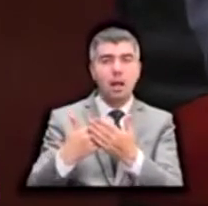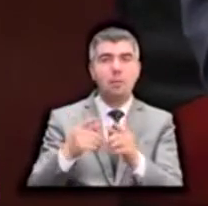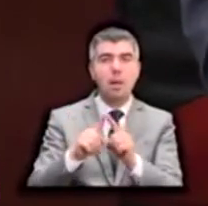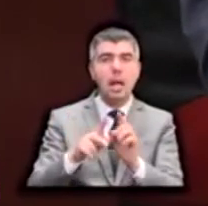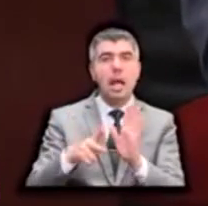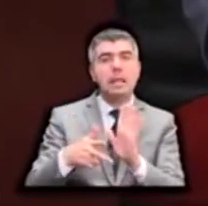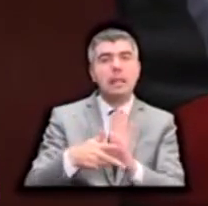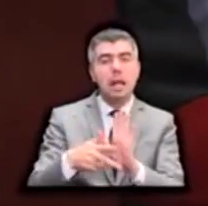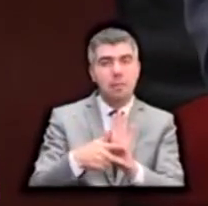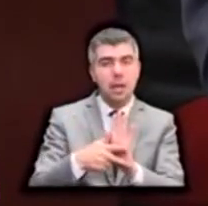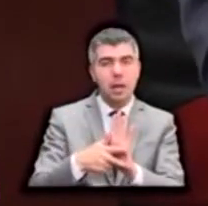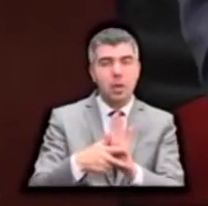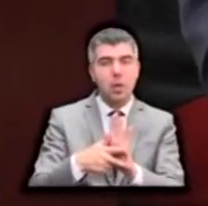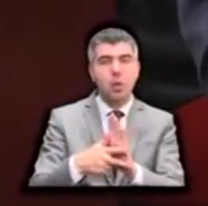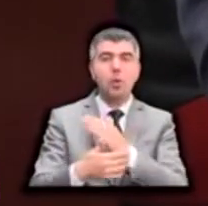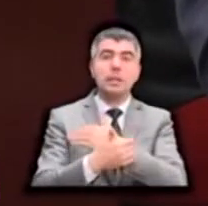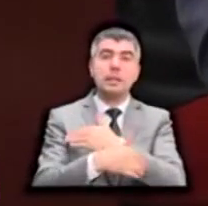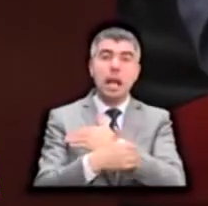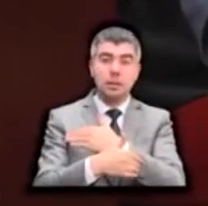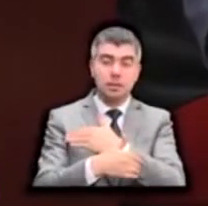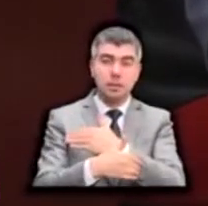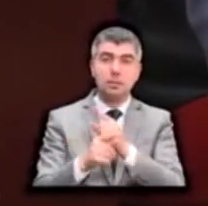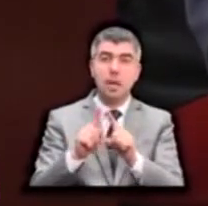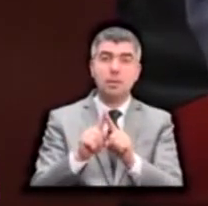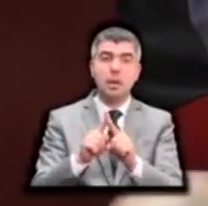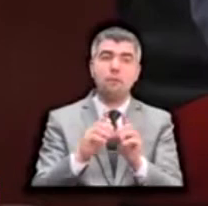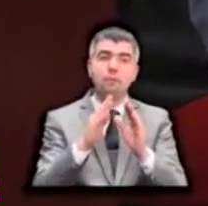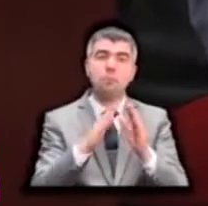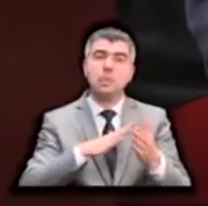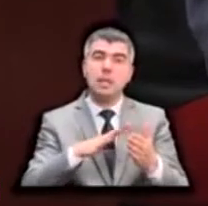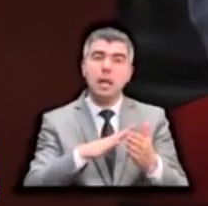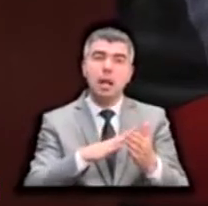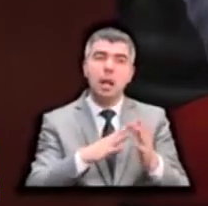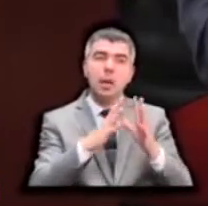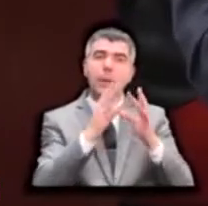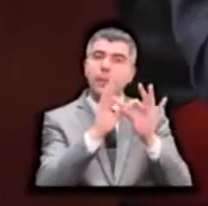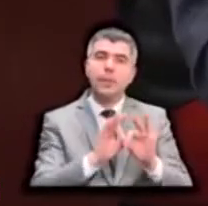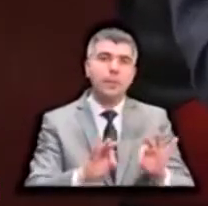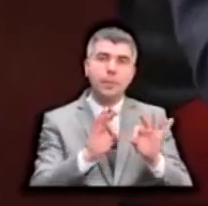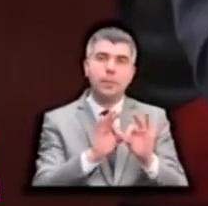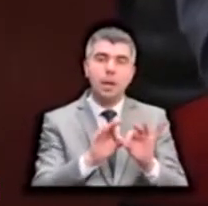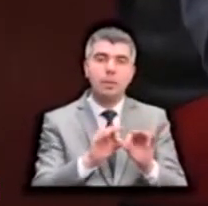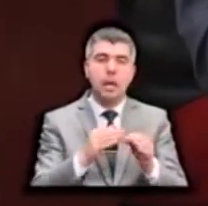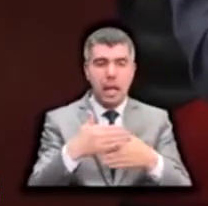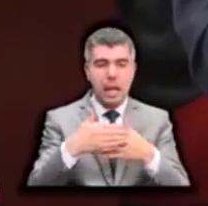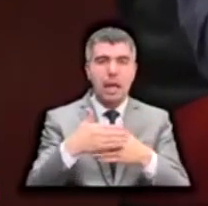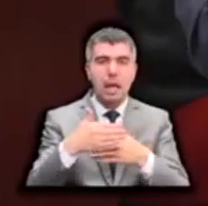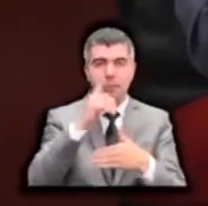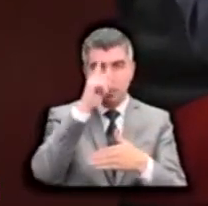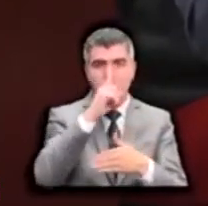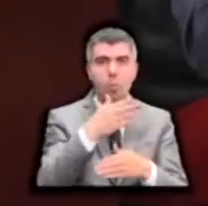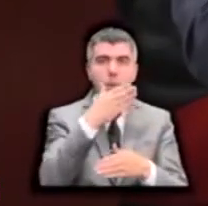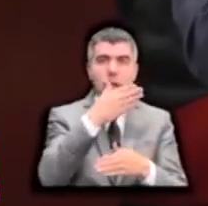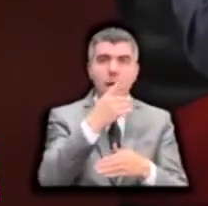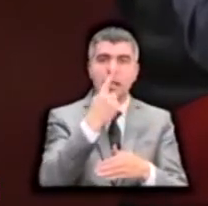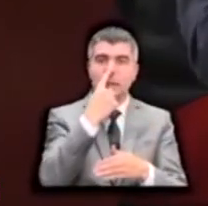الكبير والسطات مدن بدون صفيح. هذا وسيأتي في المستقبل القريب إعلان 3 مدن أخرى بدون صفيح: تطوان